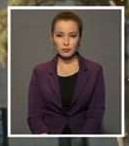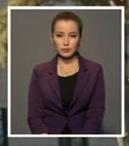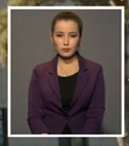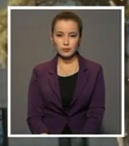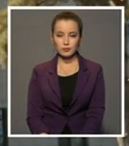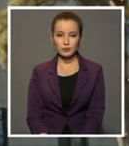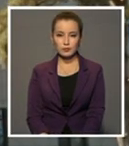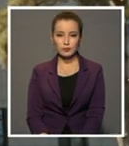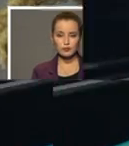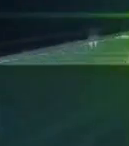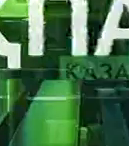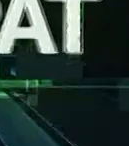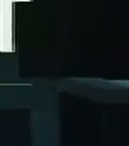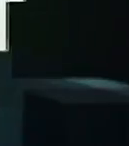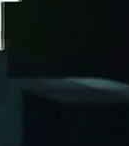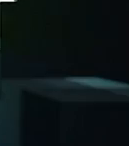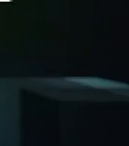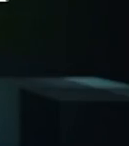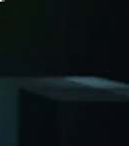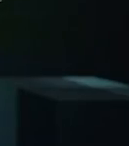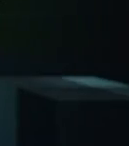телеарнасы, Жамбыл облысы.